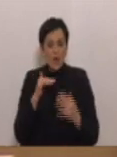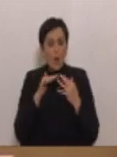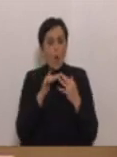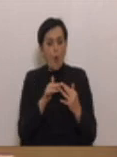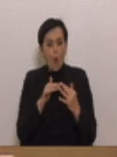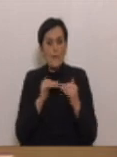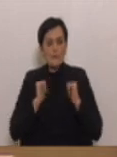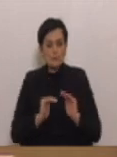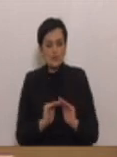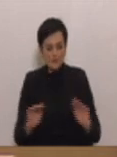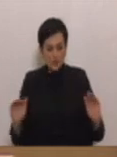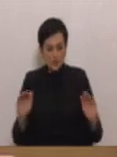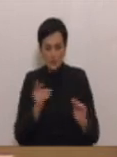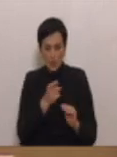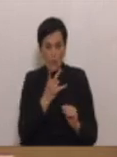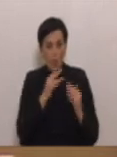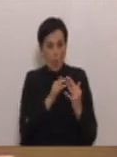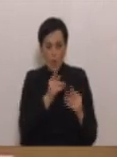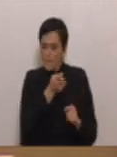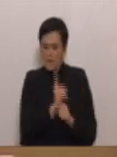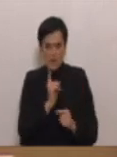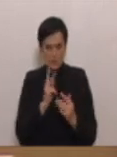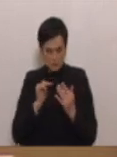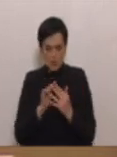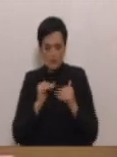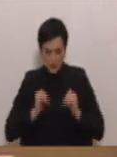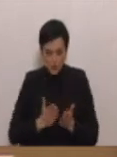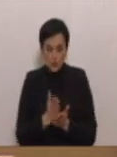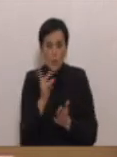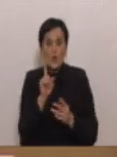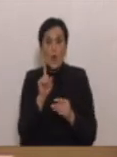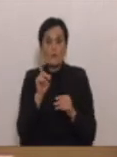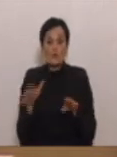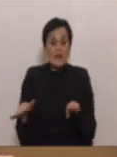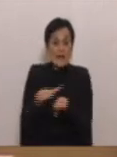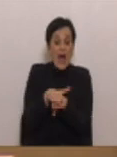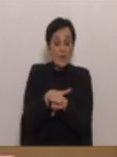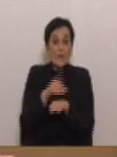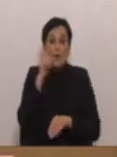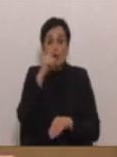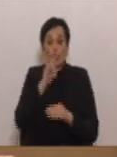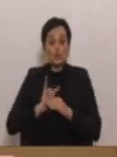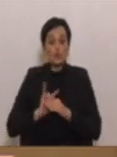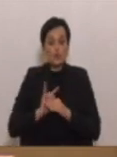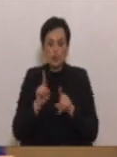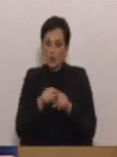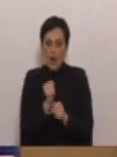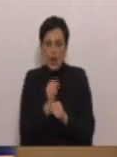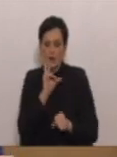unda gamohide. Dar unda icadrot, huilebi, am si martlis gada separat. E zare, scola zem tavari, da, ma se vei gut, idi madlu.